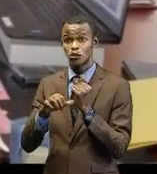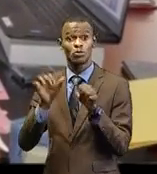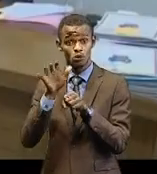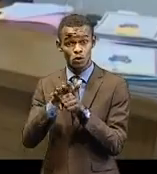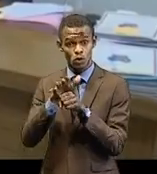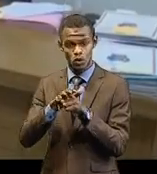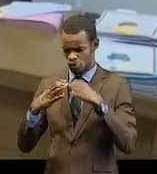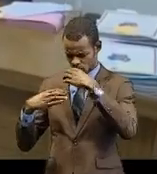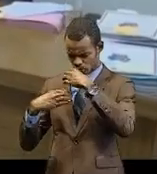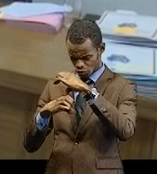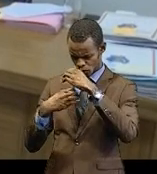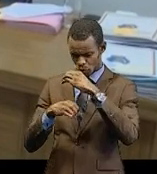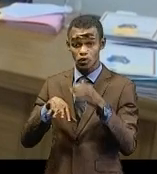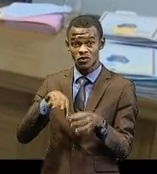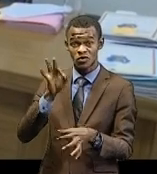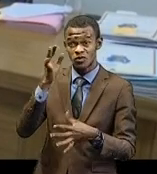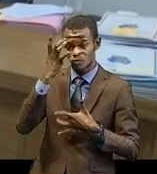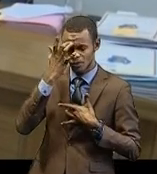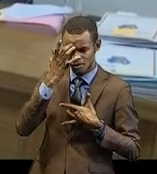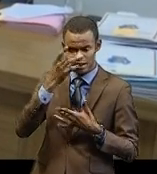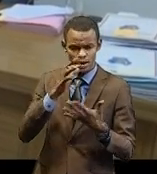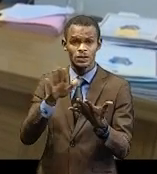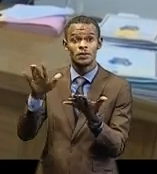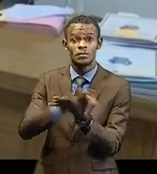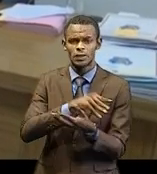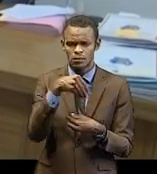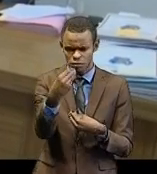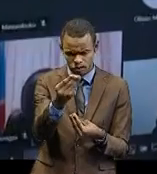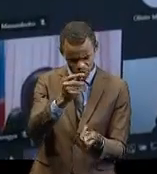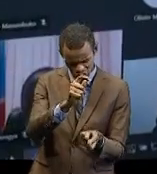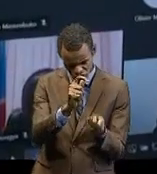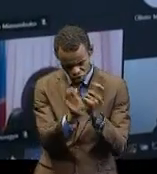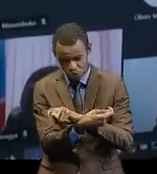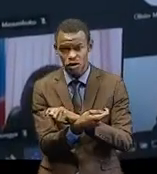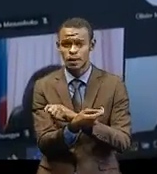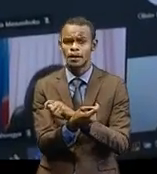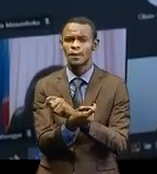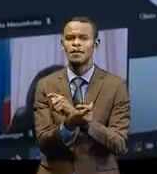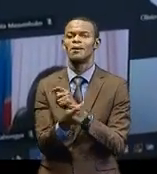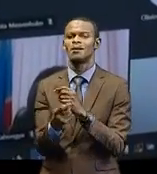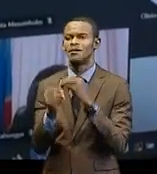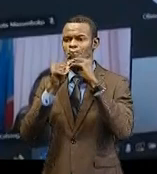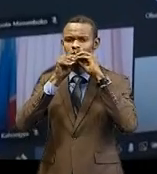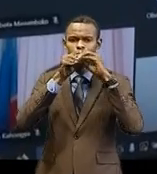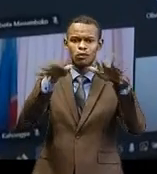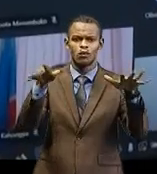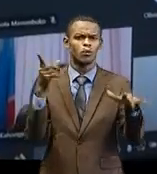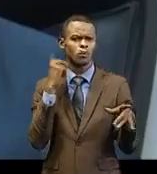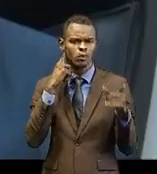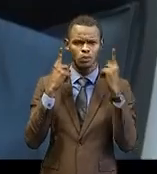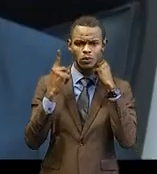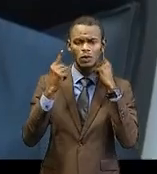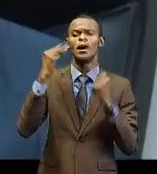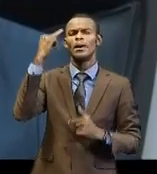Covid-19 faites par certains partenaires de l'État congolais, le ministre de la Santé publique, Hygiène et Prévention a